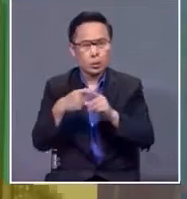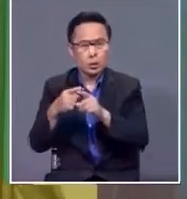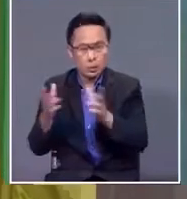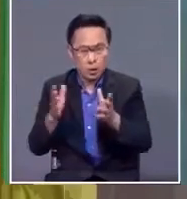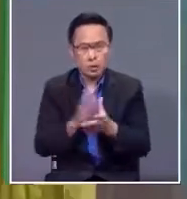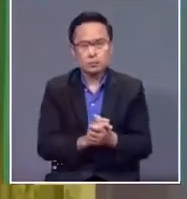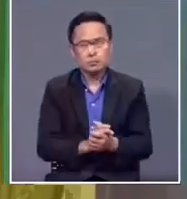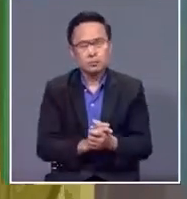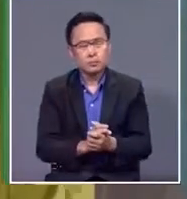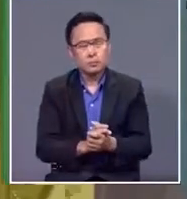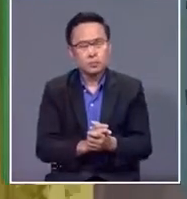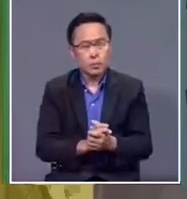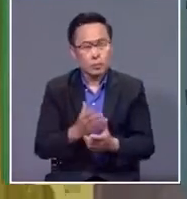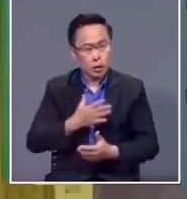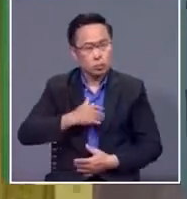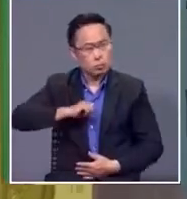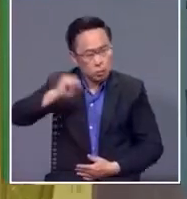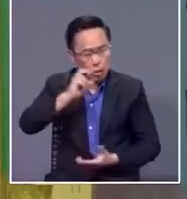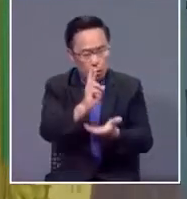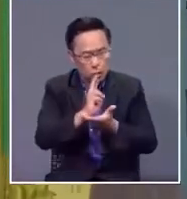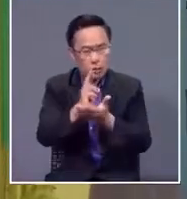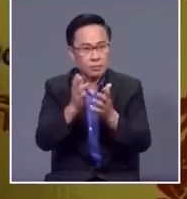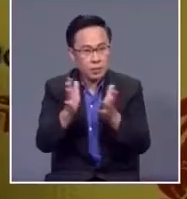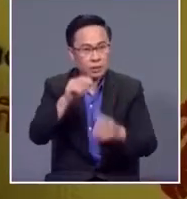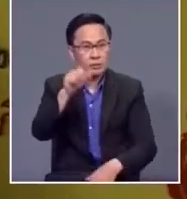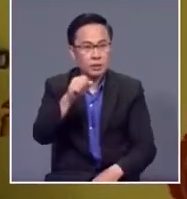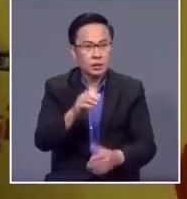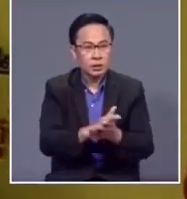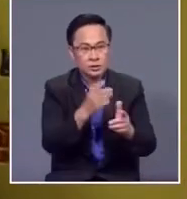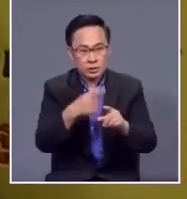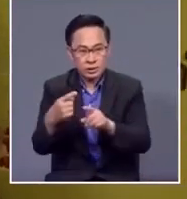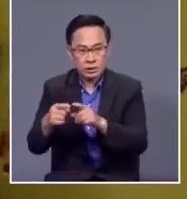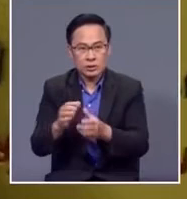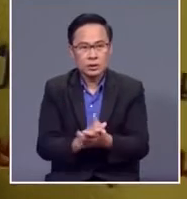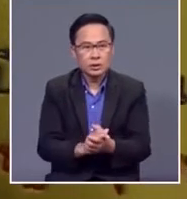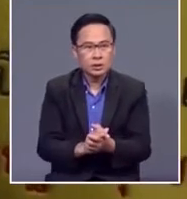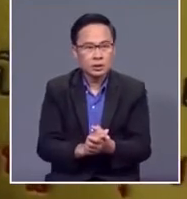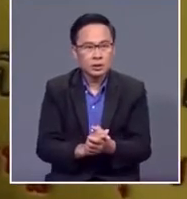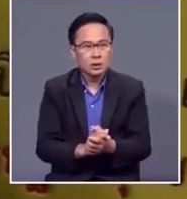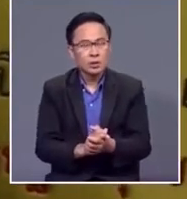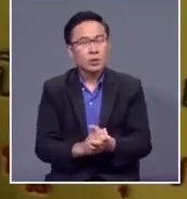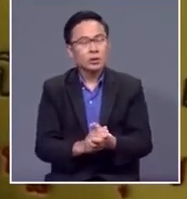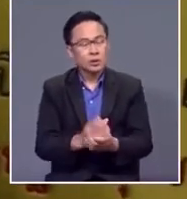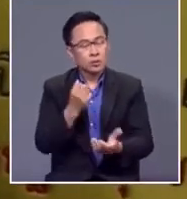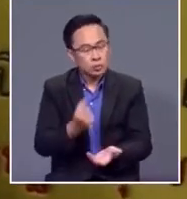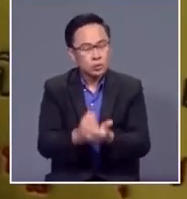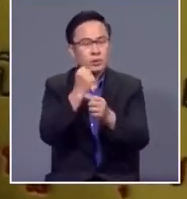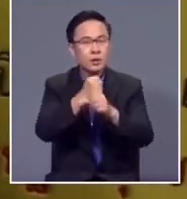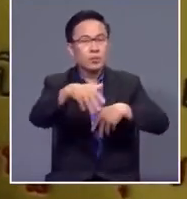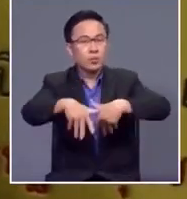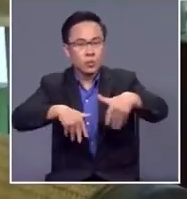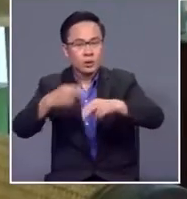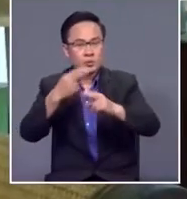การประกวดได้เราชนะมากขึ้นเนี่ยหลายๆเวทีเนี่ย มันก็นำชื่อเสียงมากับให้หมู่บ้านวังส้มซ่า